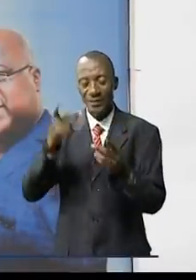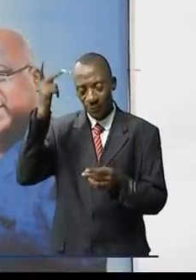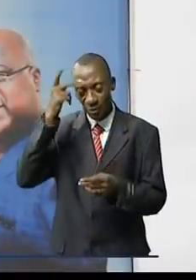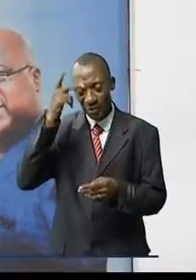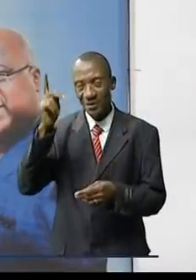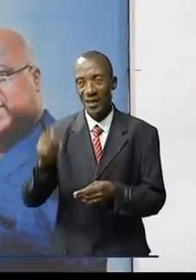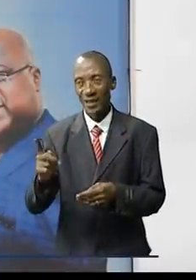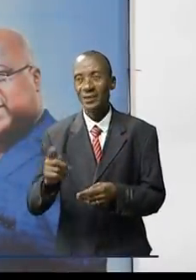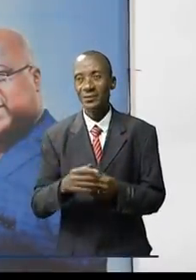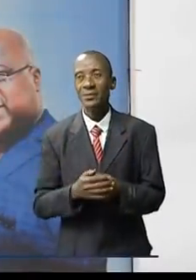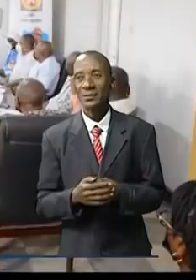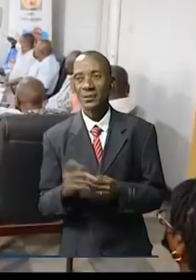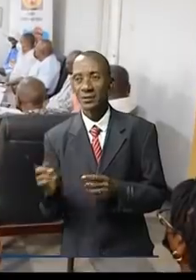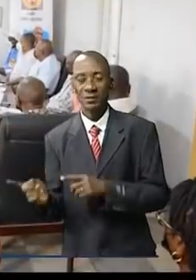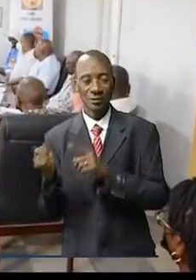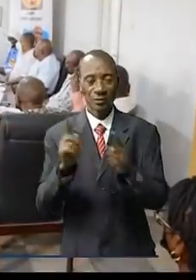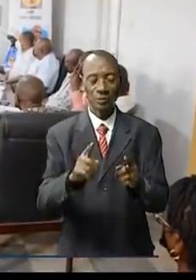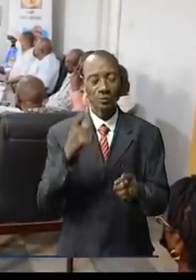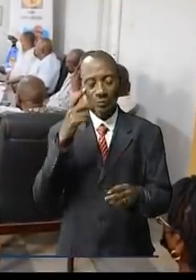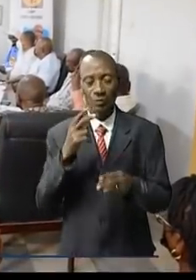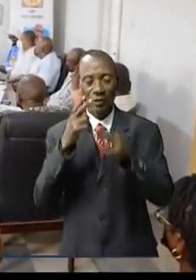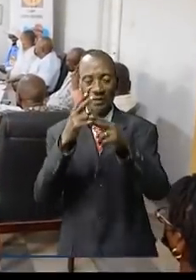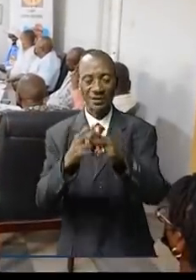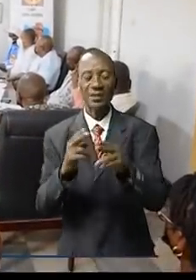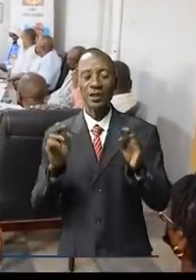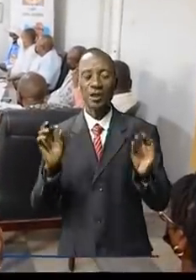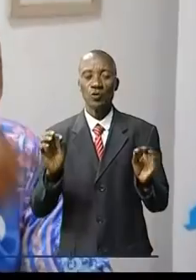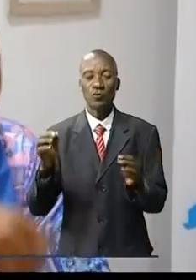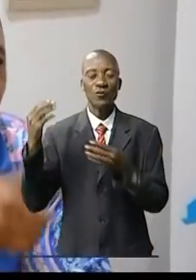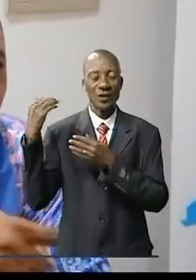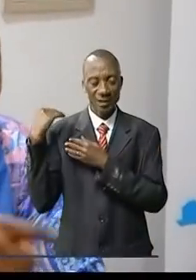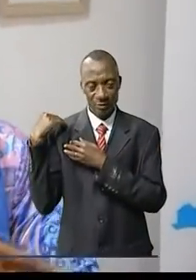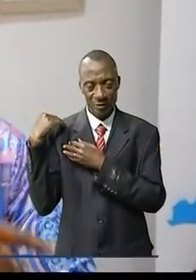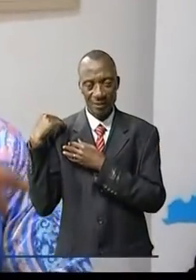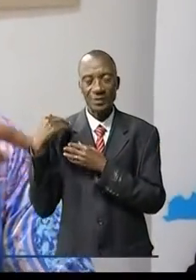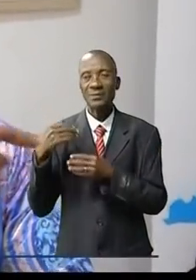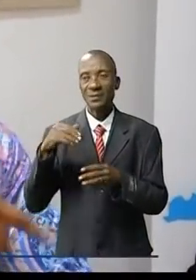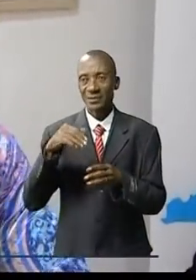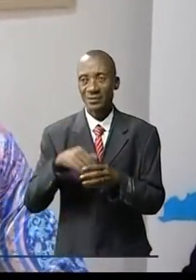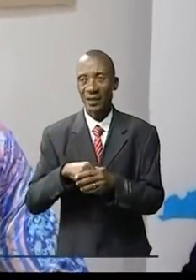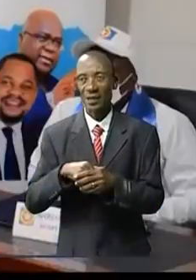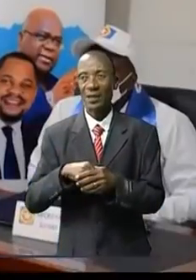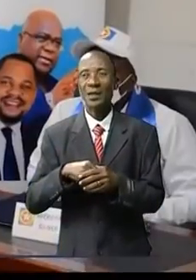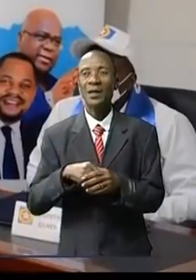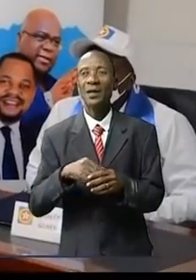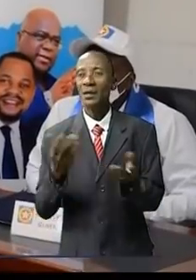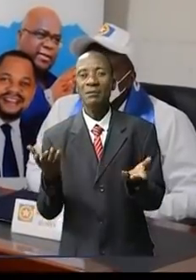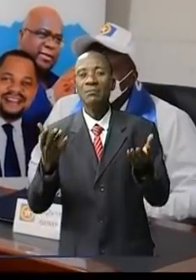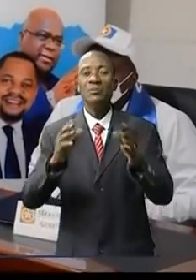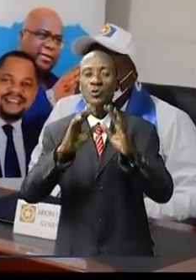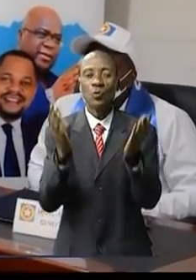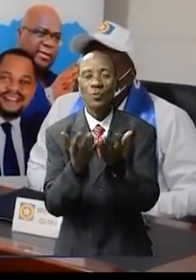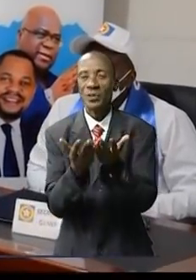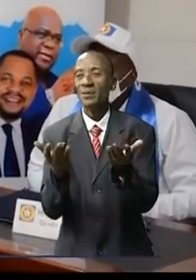Félix-Antoine Tshisekedi Tshilombo. L'autorité morale de Congo Espoir, parti politique, membre de l'ADRP,